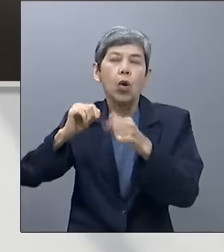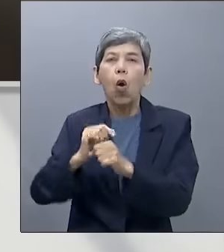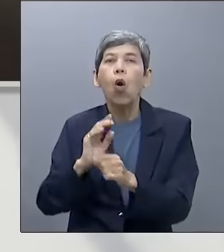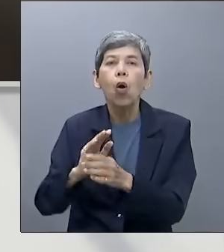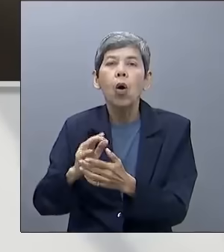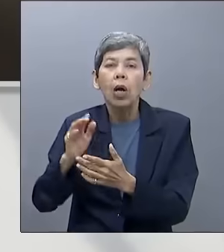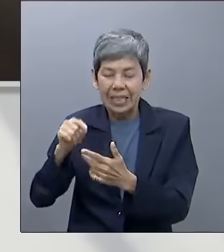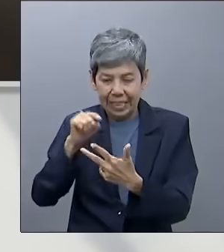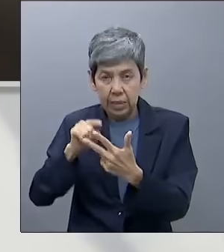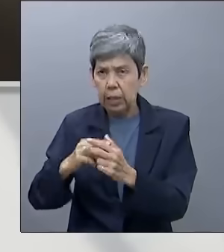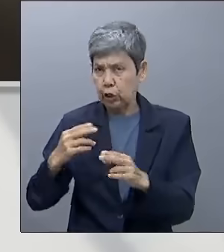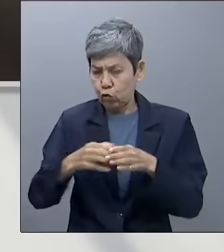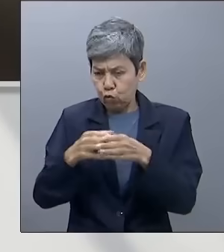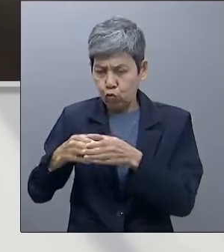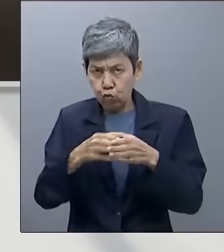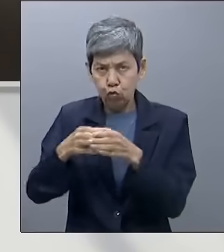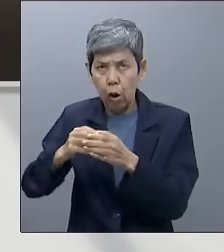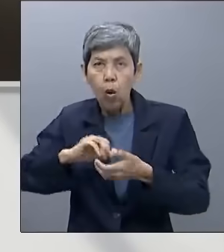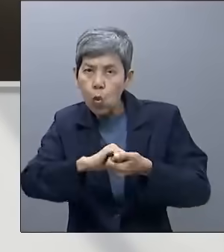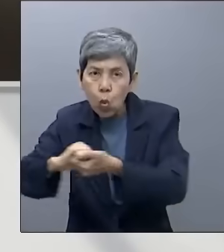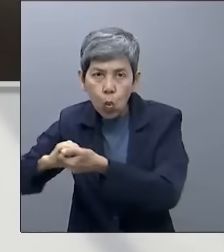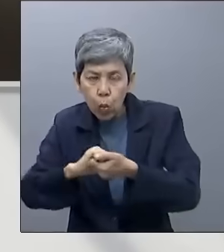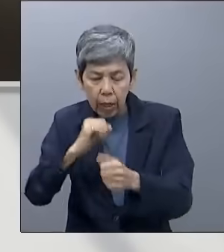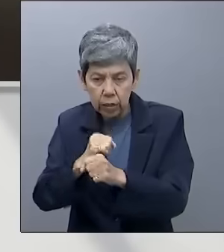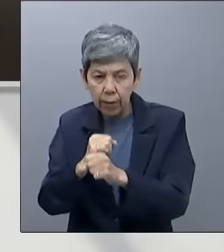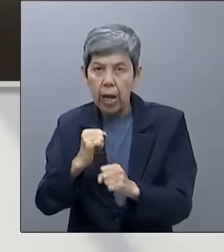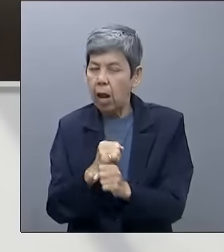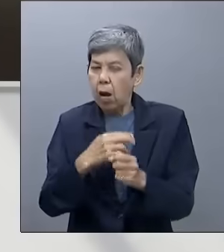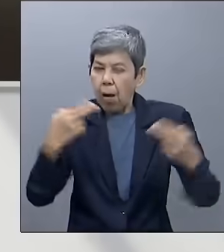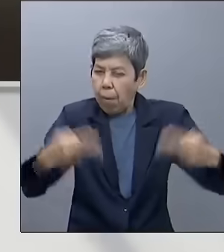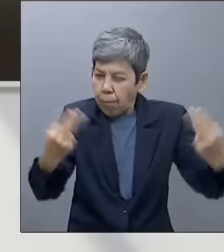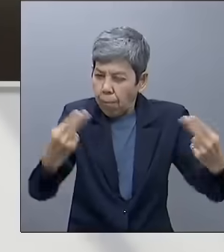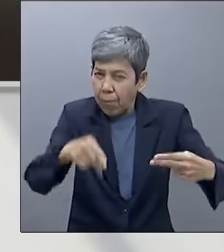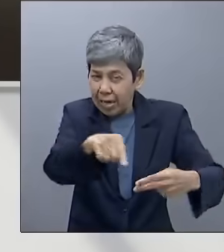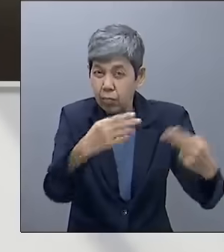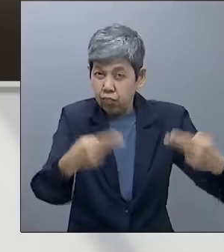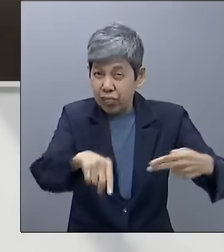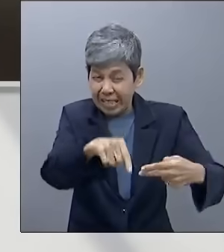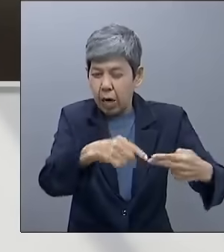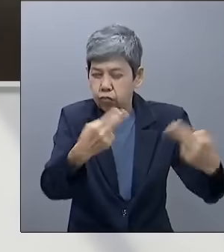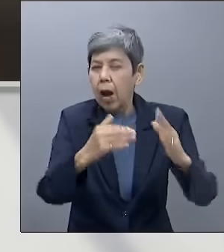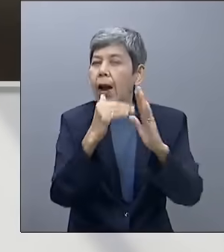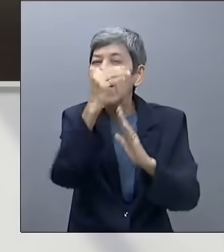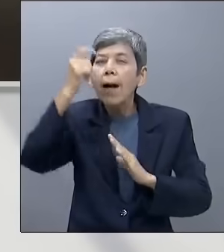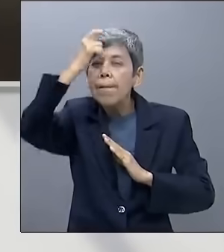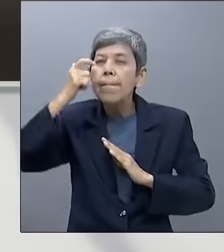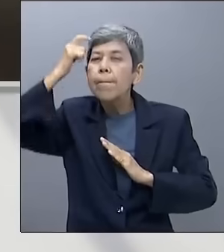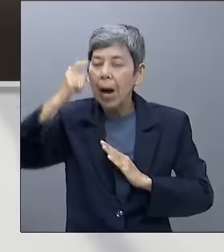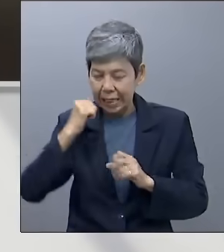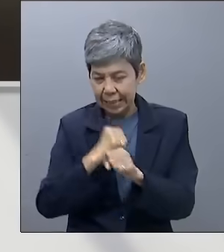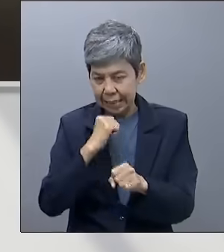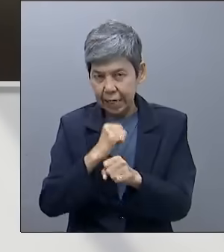ตะอางในนามกลุ่มพันธมิตร 3พดรภาพเขาก็เปิดฉากโจมตีเข้าไปที่รัจฉานตอนเหนือค่ะในชื่อปฏิบัติ